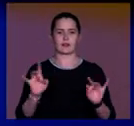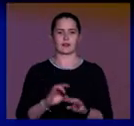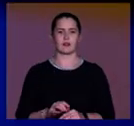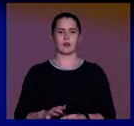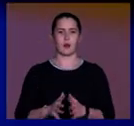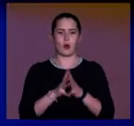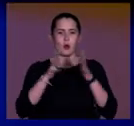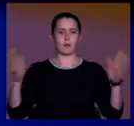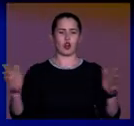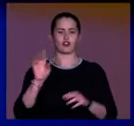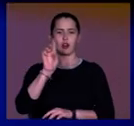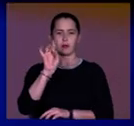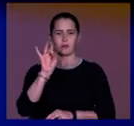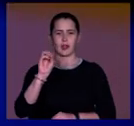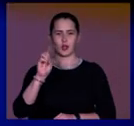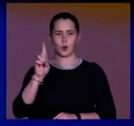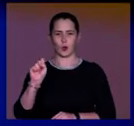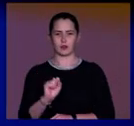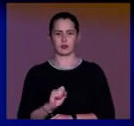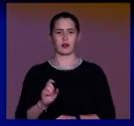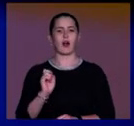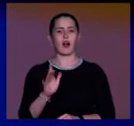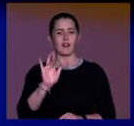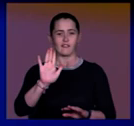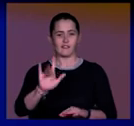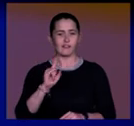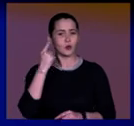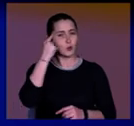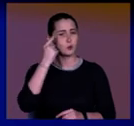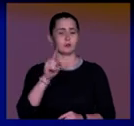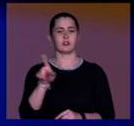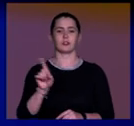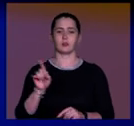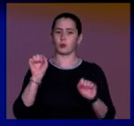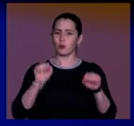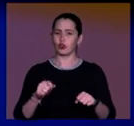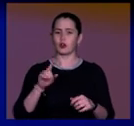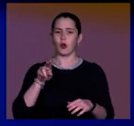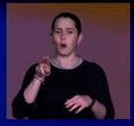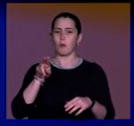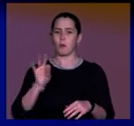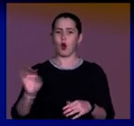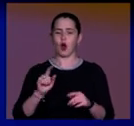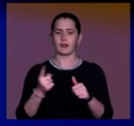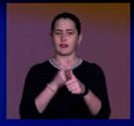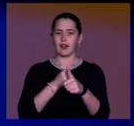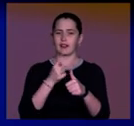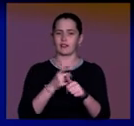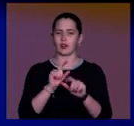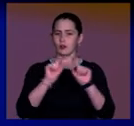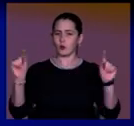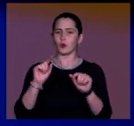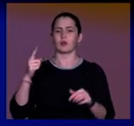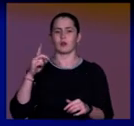большая береза как вы думаете ребята а можно ли по названию определить о чем пойдет речь в этом